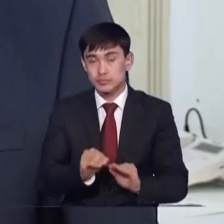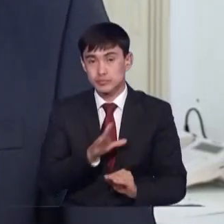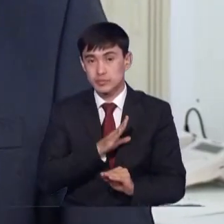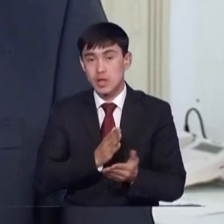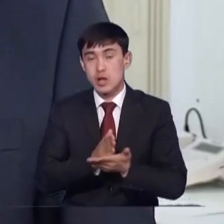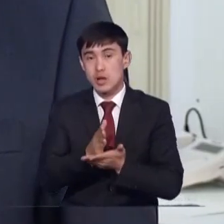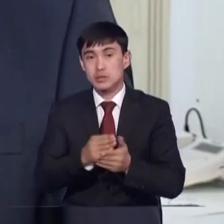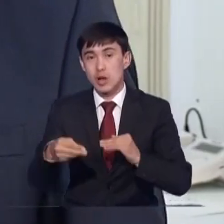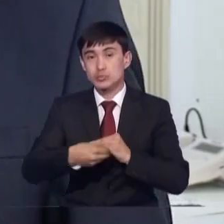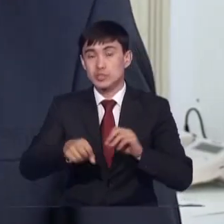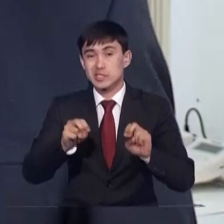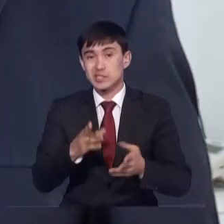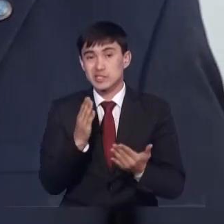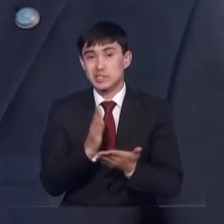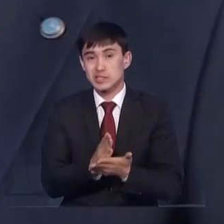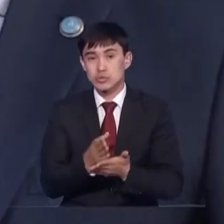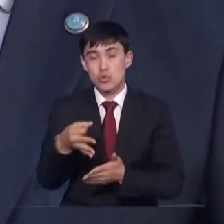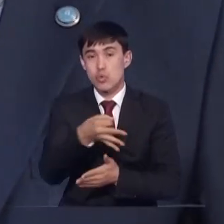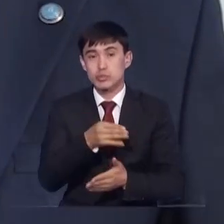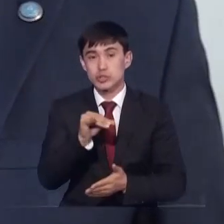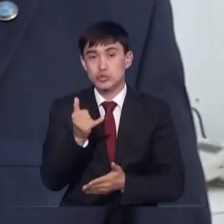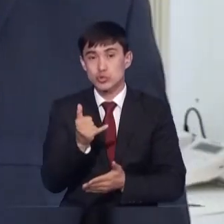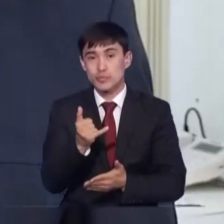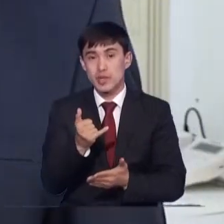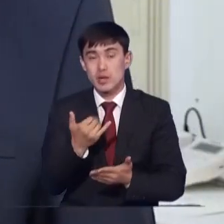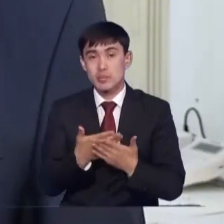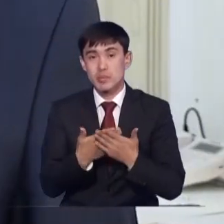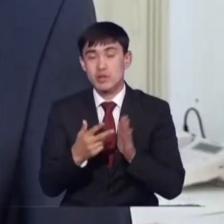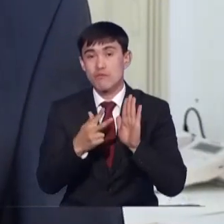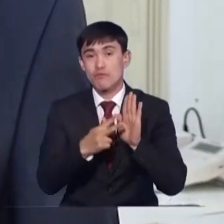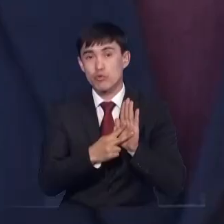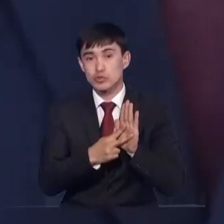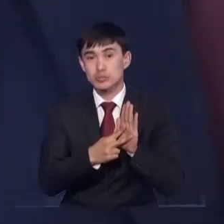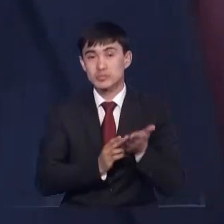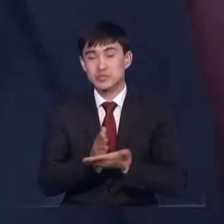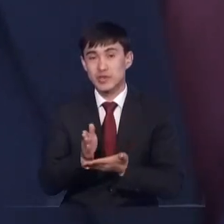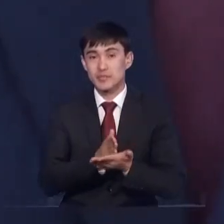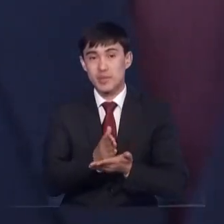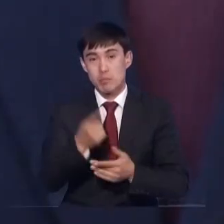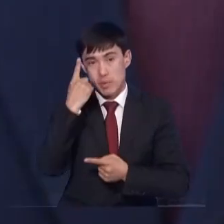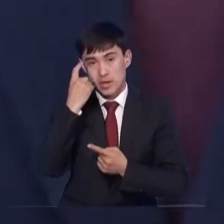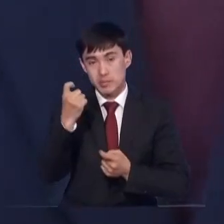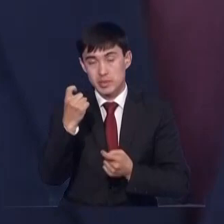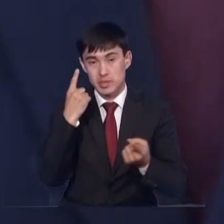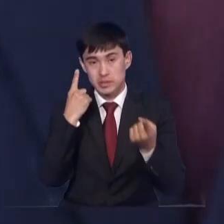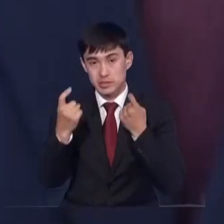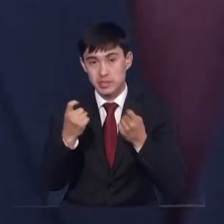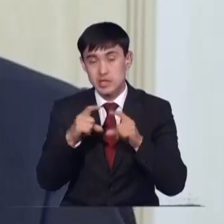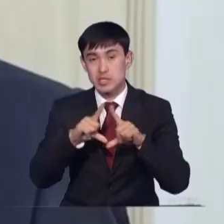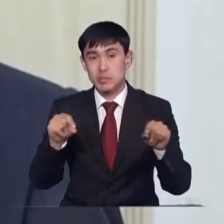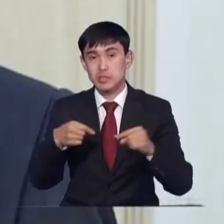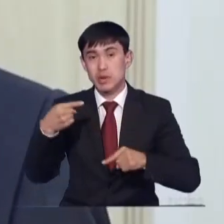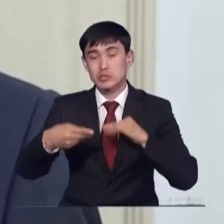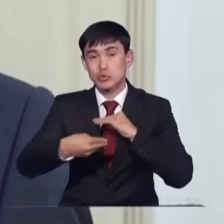карте коррупционных рисков в настоящее время в области цу находится порядка ми сфер по рекомендации департамента